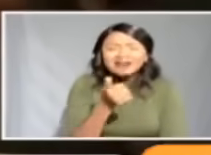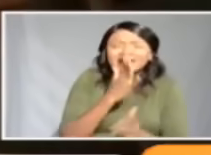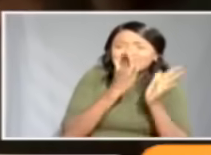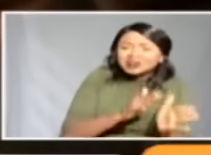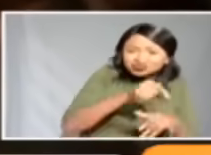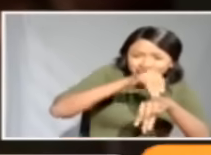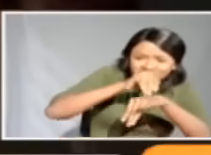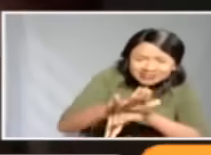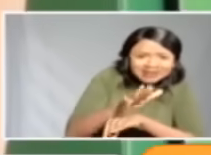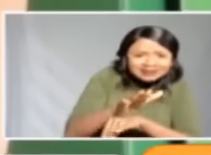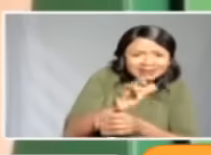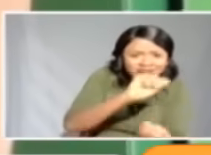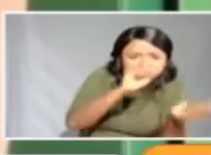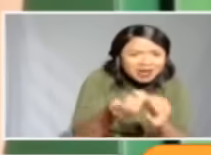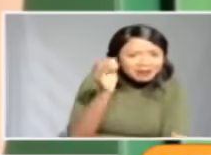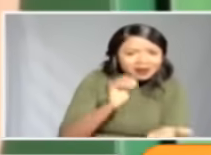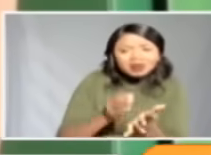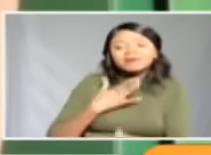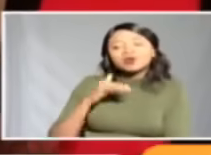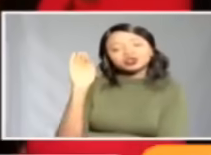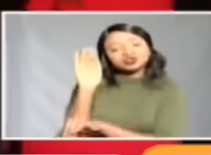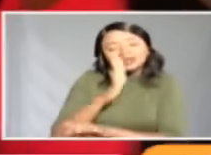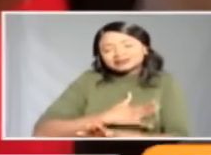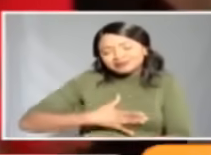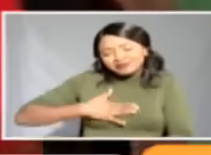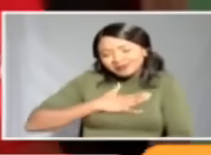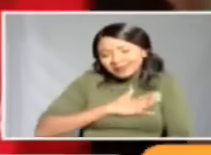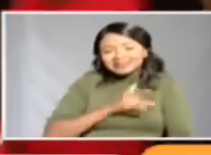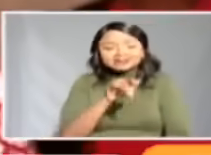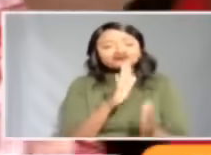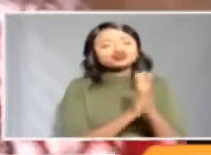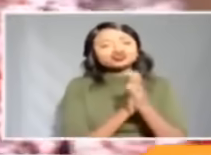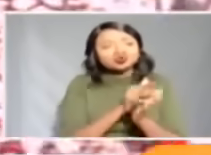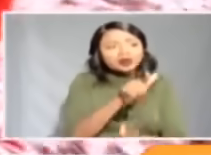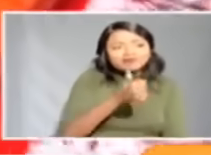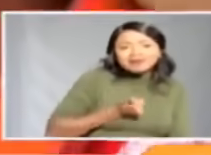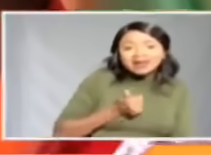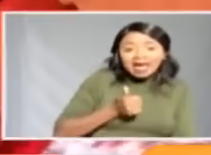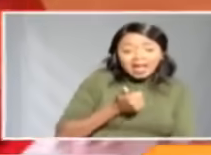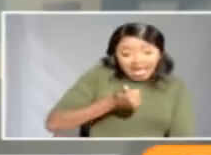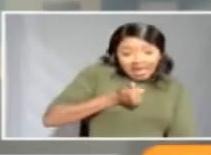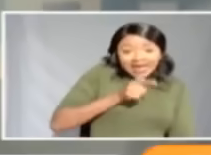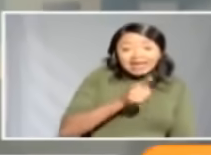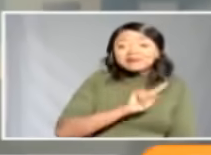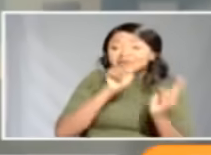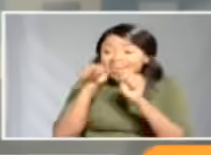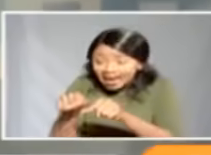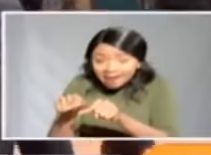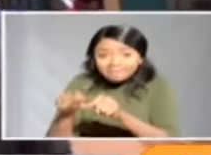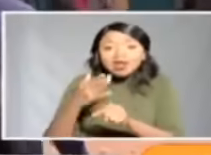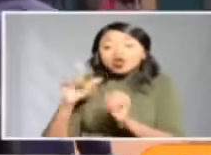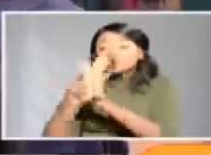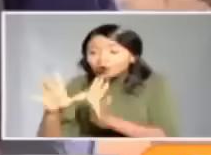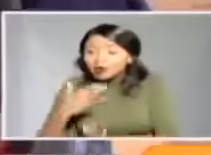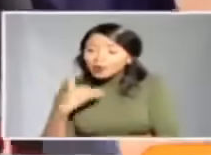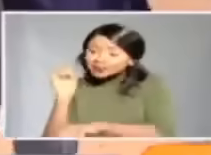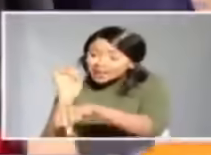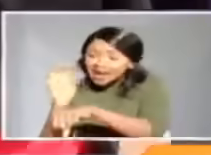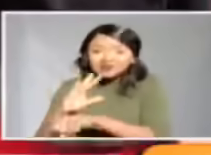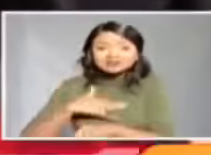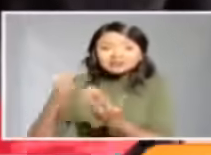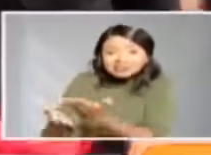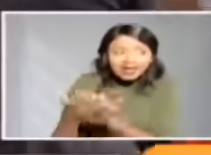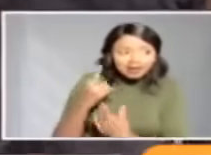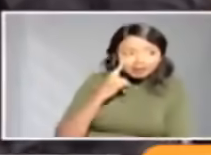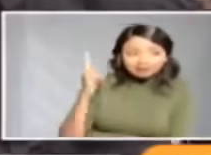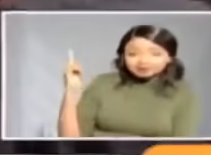akanajisiwe. Nauliza tu kuhusiana na kisa cha ubakaji ambapo mtoto mmoja alifika kwako. Sorry? That